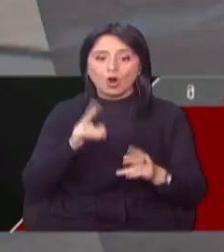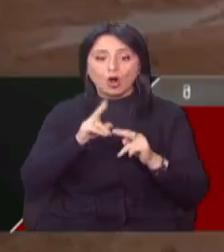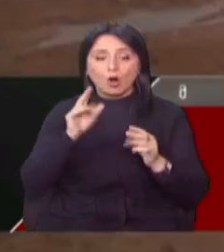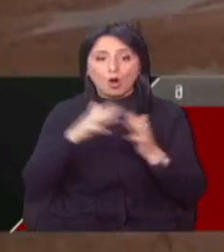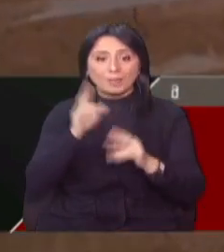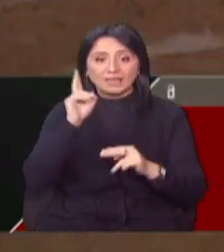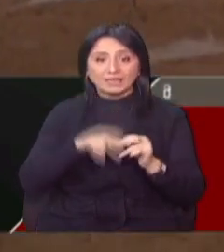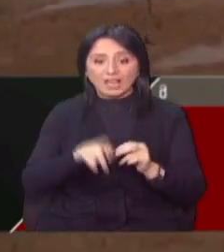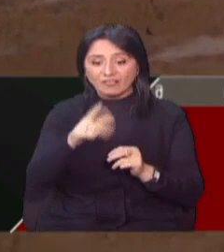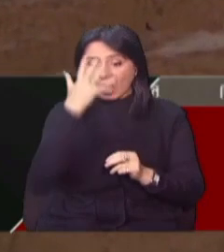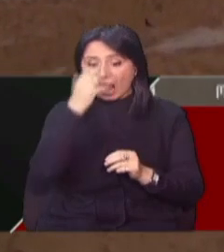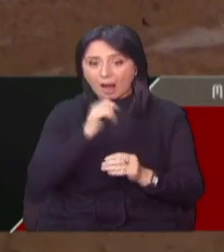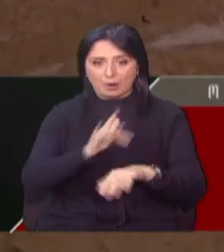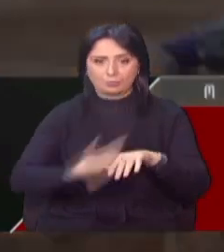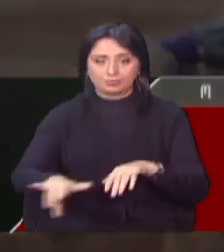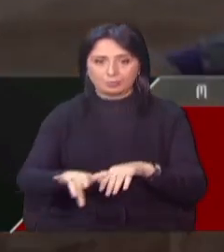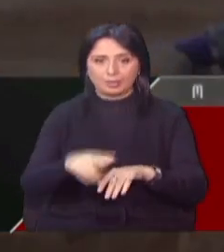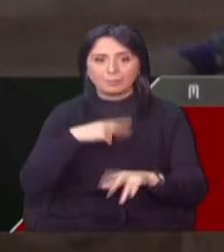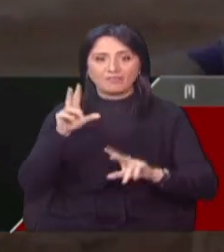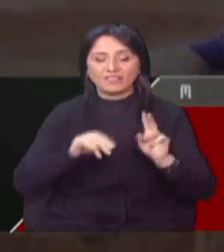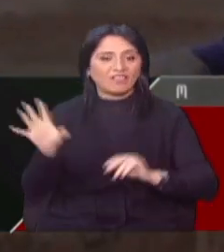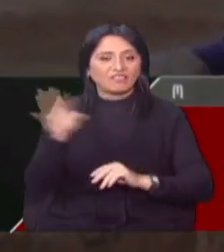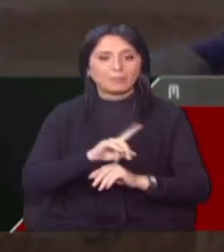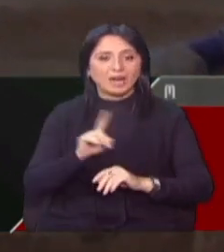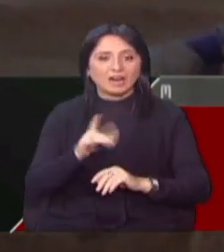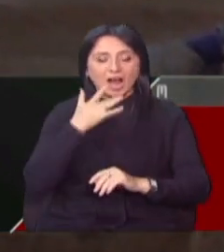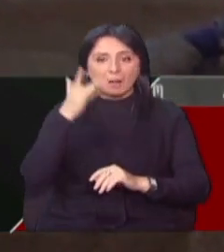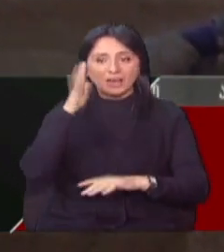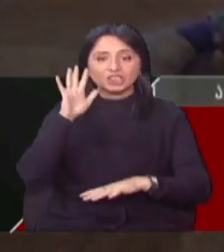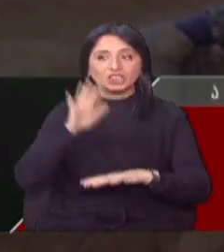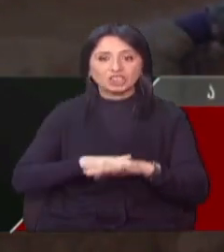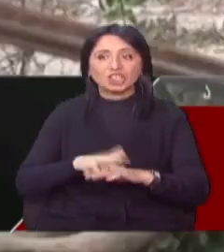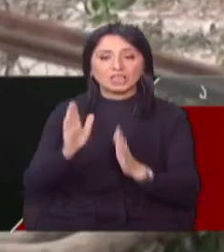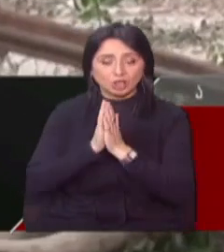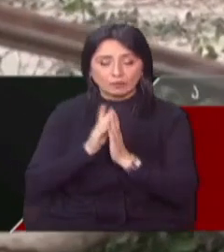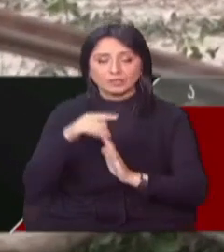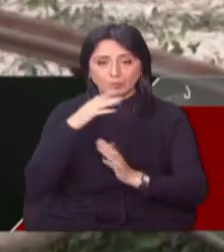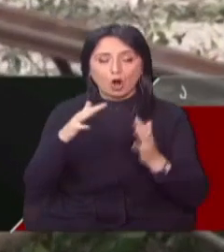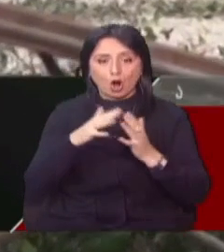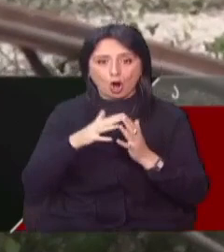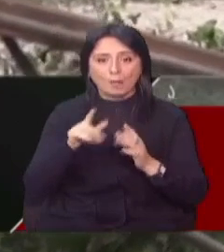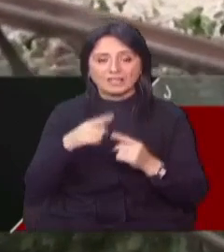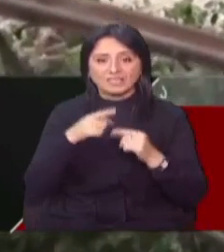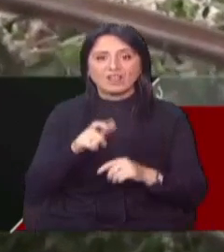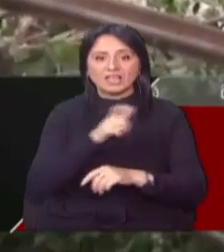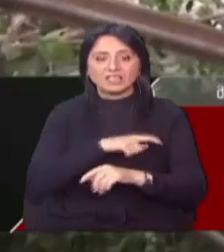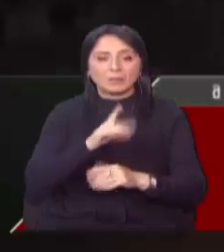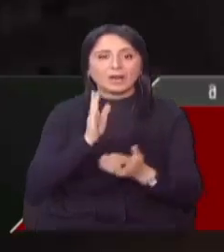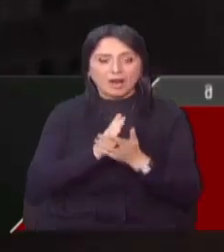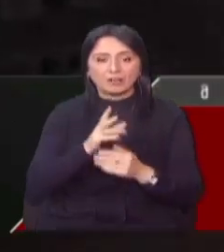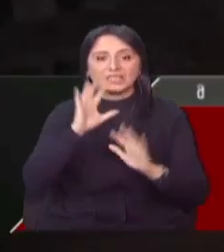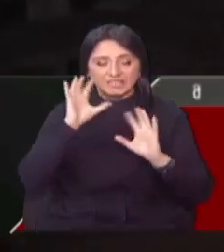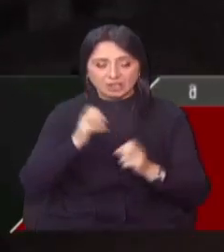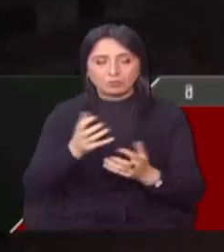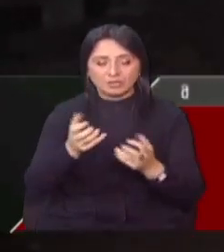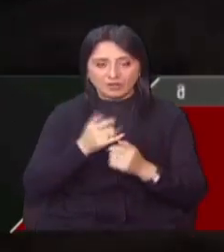მას შემდეგ, რაც მიზნებს მივაღწევთ. მე ვითვალისწინებ ყველაფერს, რასაც ამერიკის შეერთებული შტატები ითხოვს და ამბობს ომის კაბინეტის სხვა წევრებთან ერთად. ჩვენ